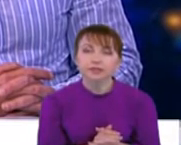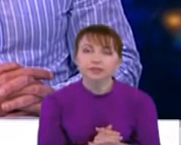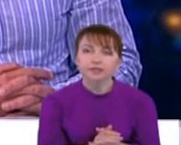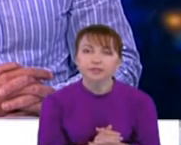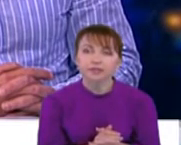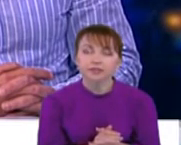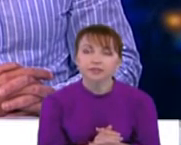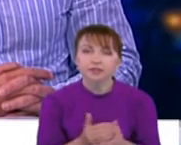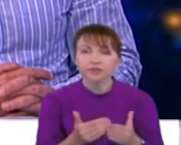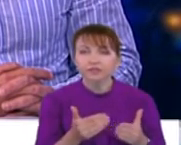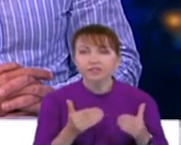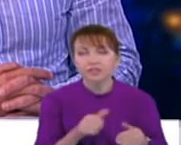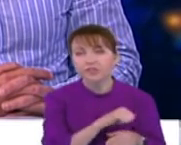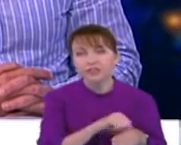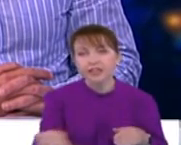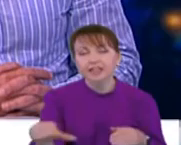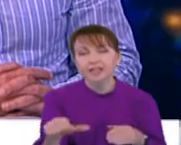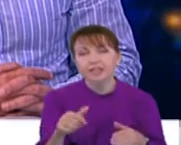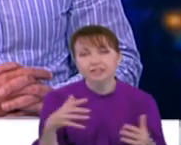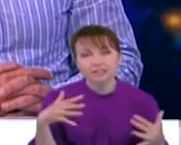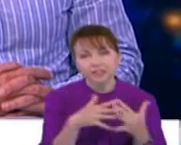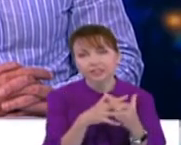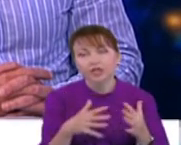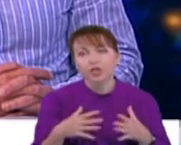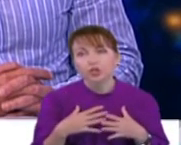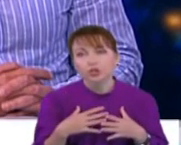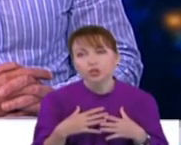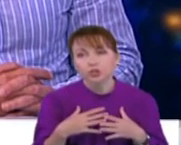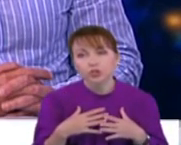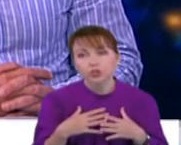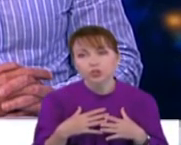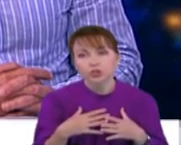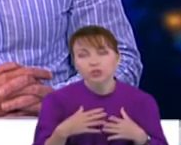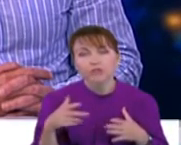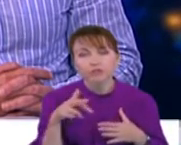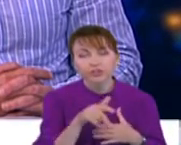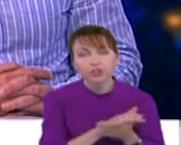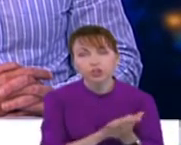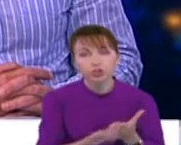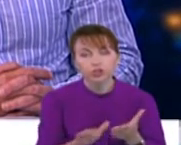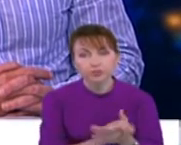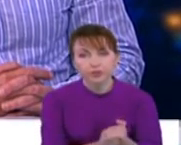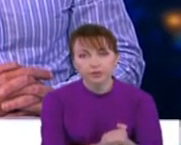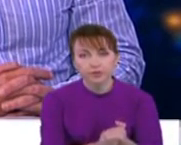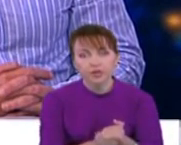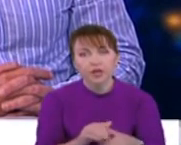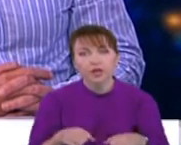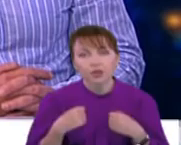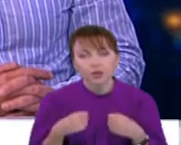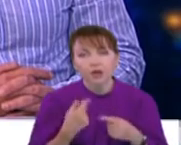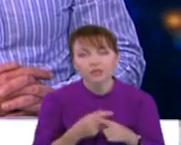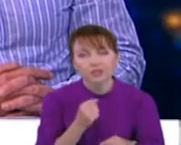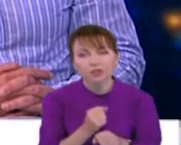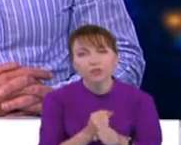щоб не було зовсім ніяких. Контакт. Тобто вийти на чисте перемір'я. Намагались це робити